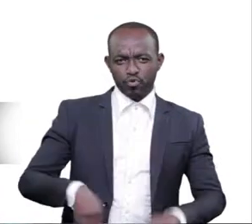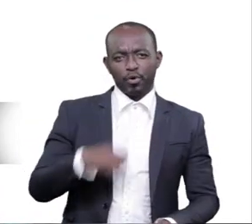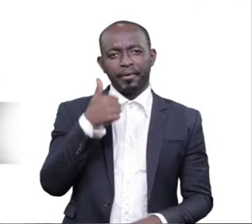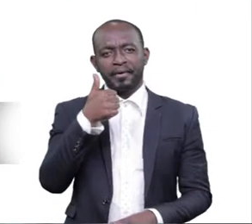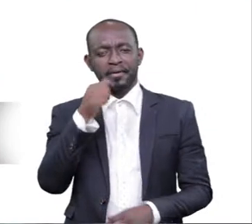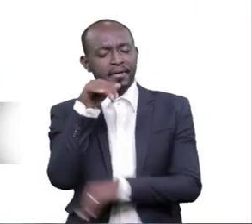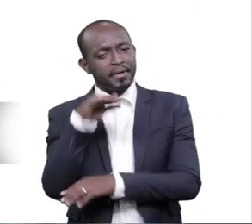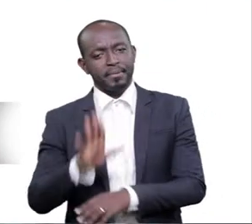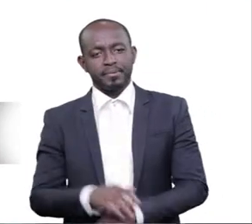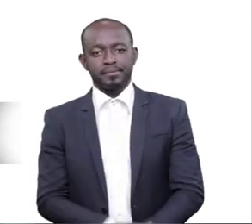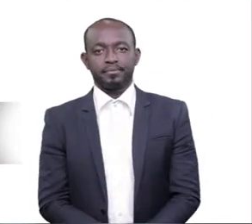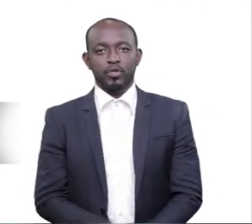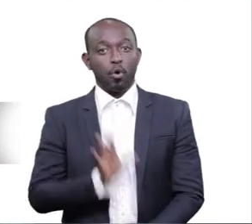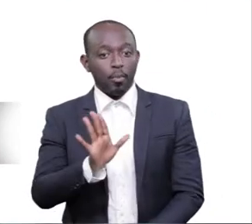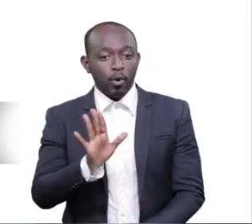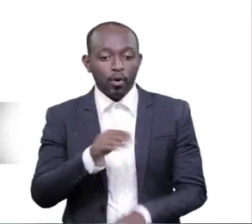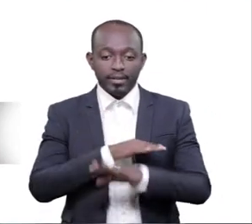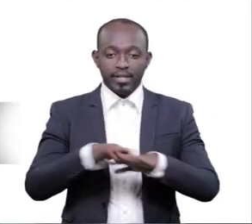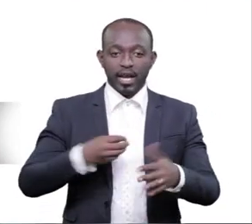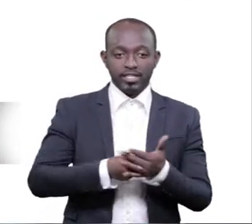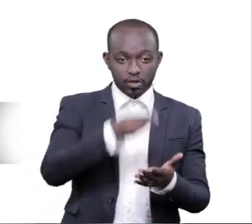ahubwo natangije kwiga